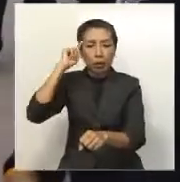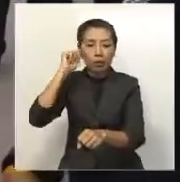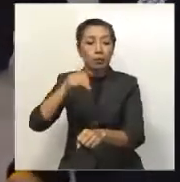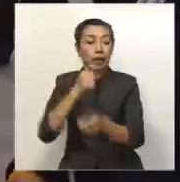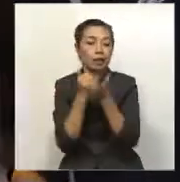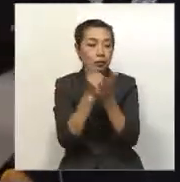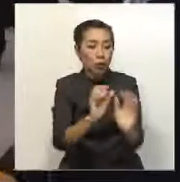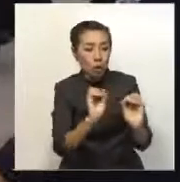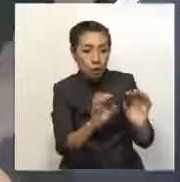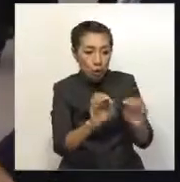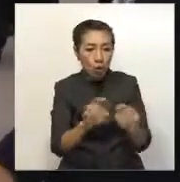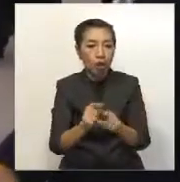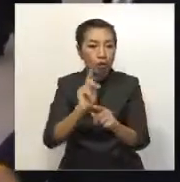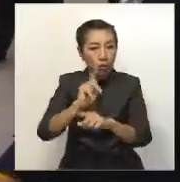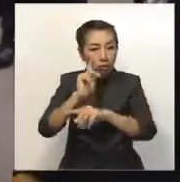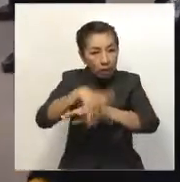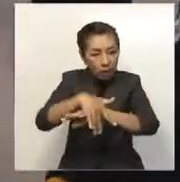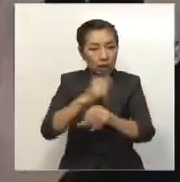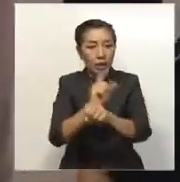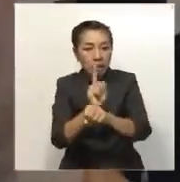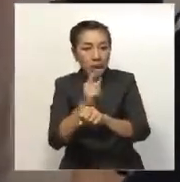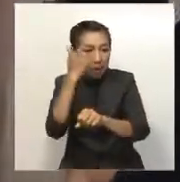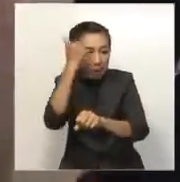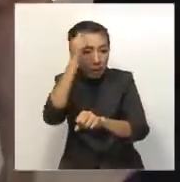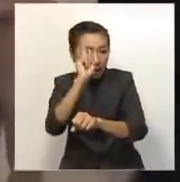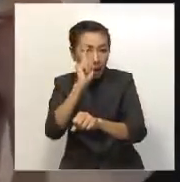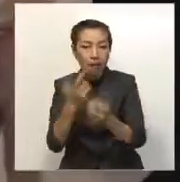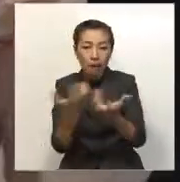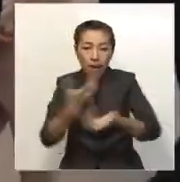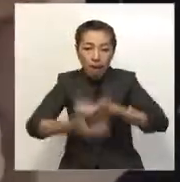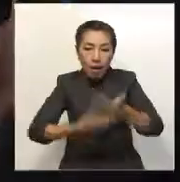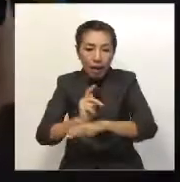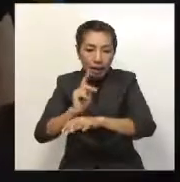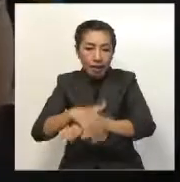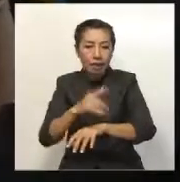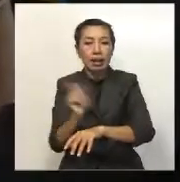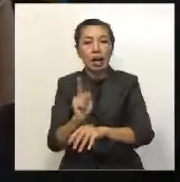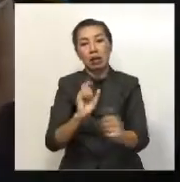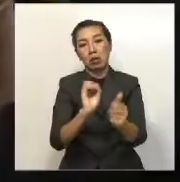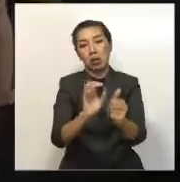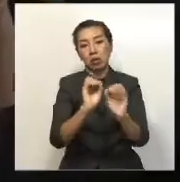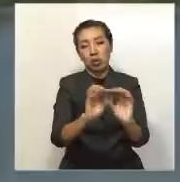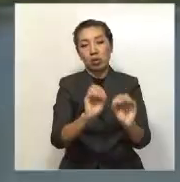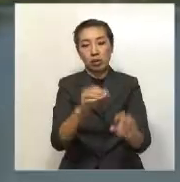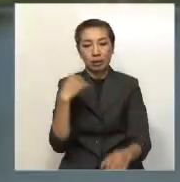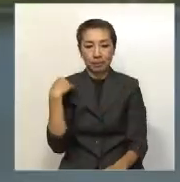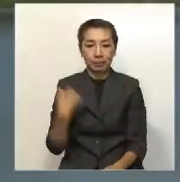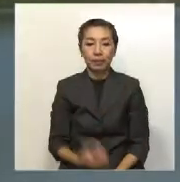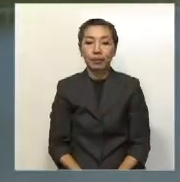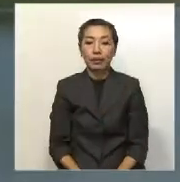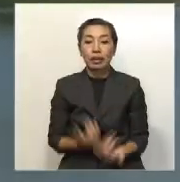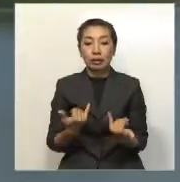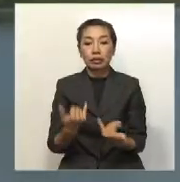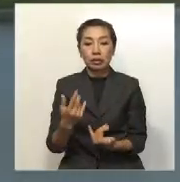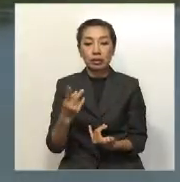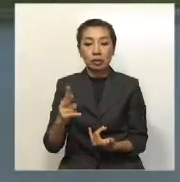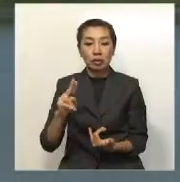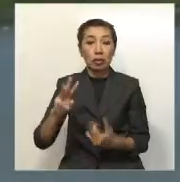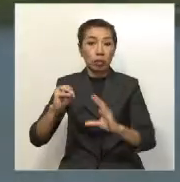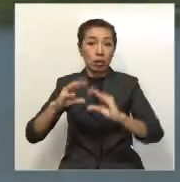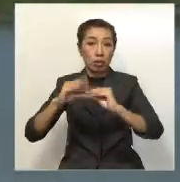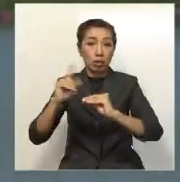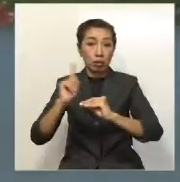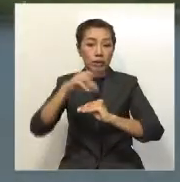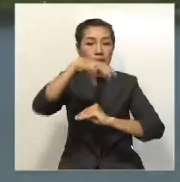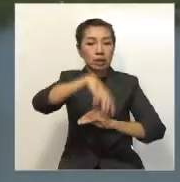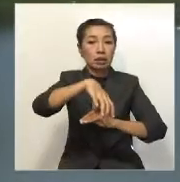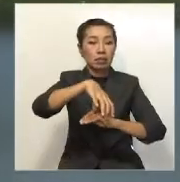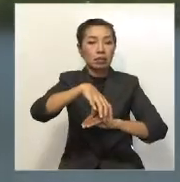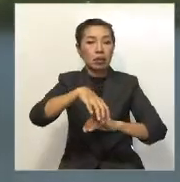บ